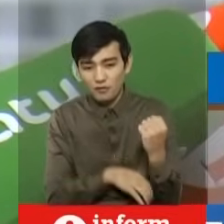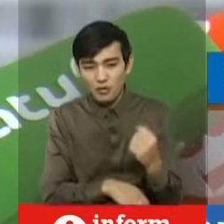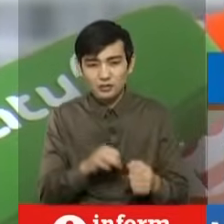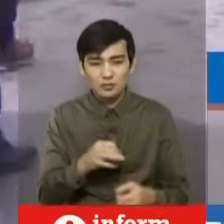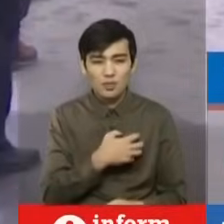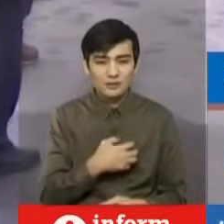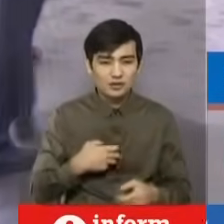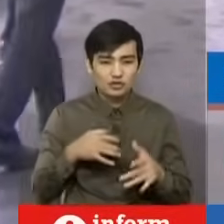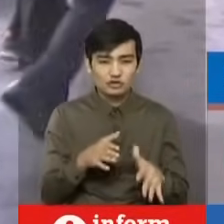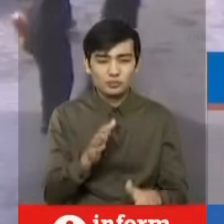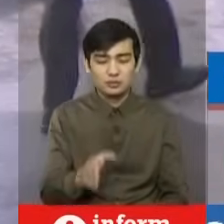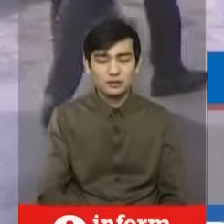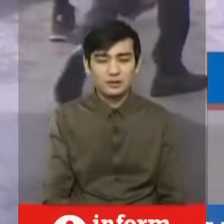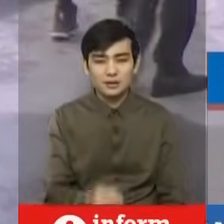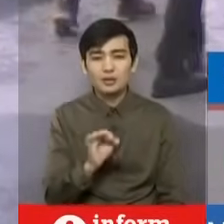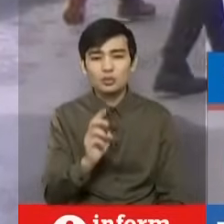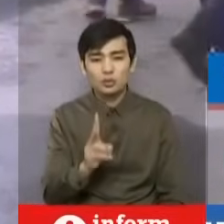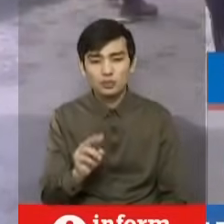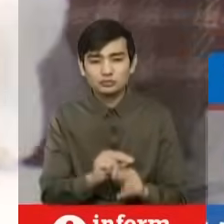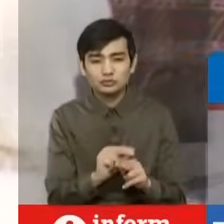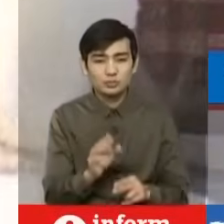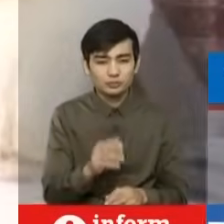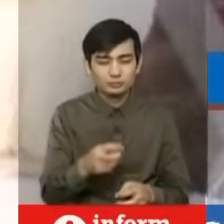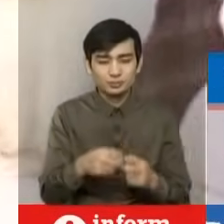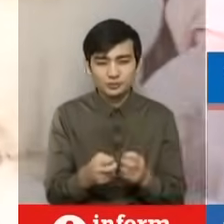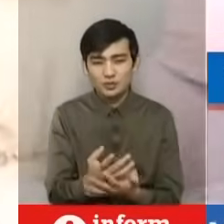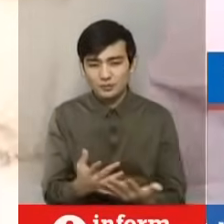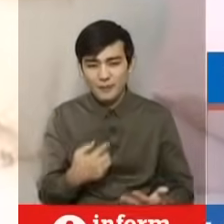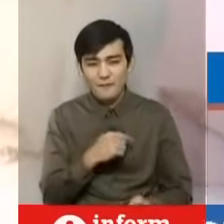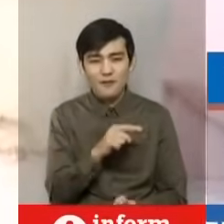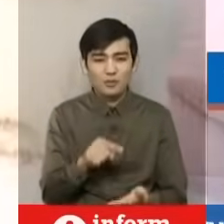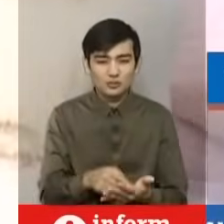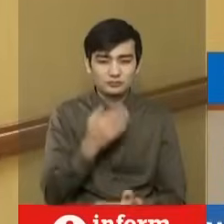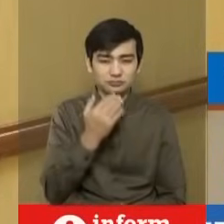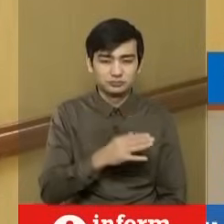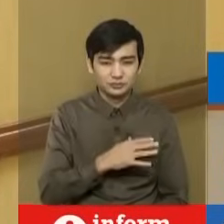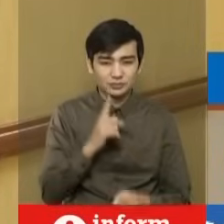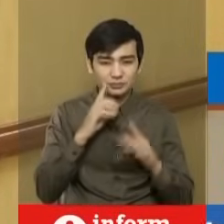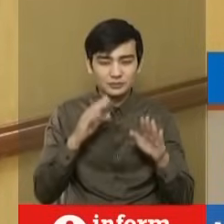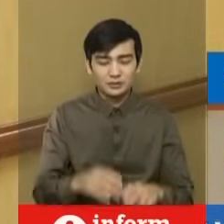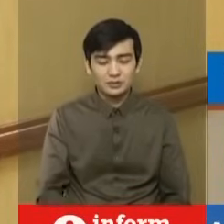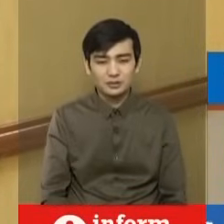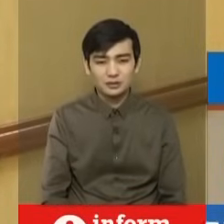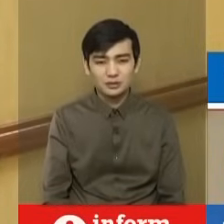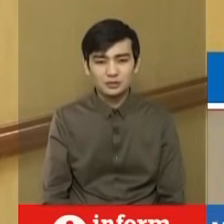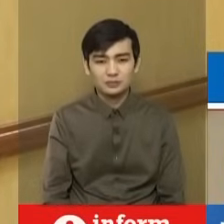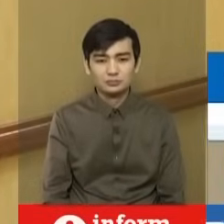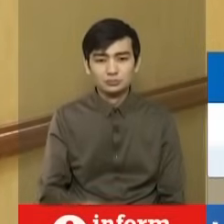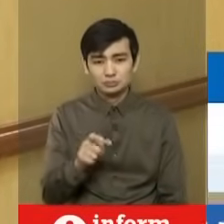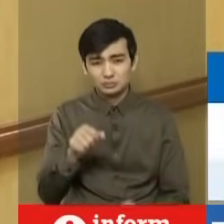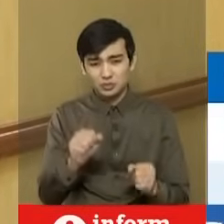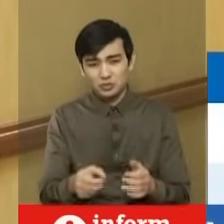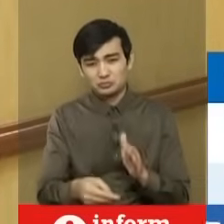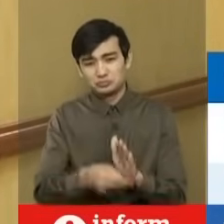считают Так кто будет восстанавливать повреждение мы обратились с этим вопросом к маже смену его можно замазать Спокойно это как